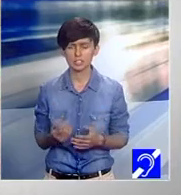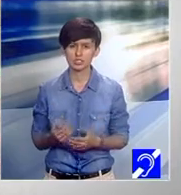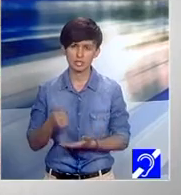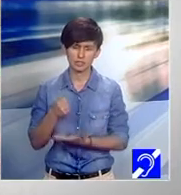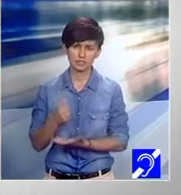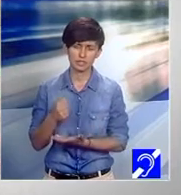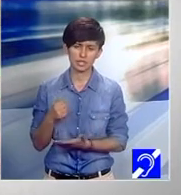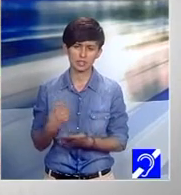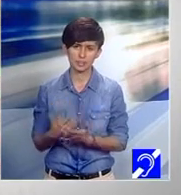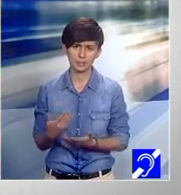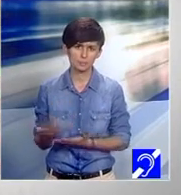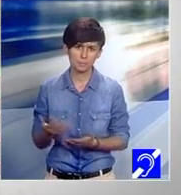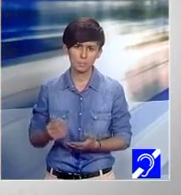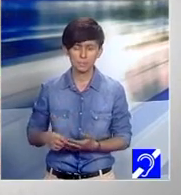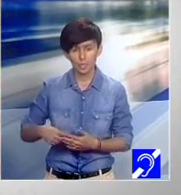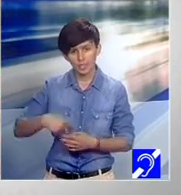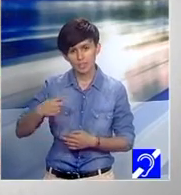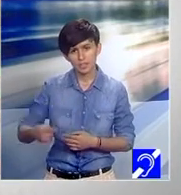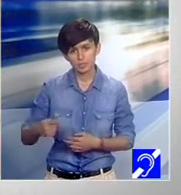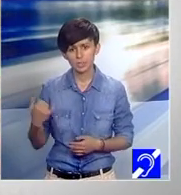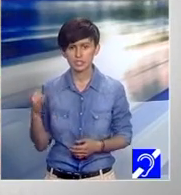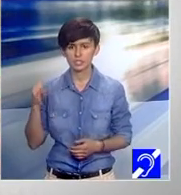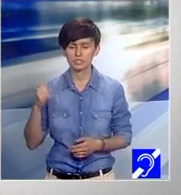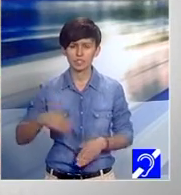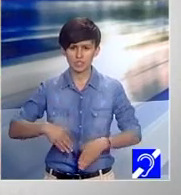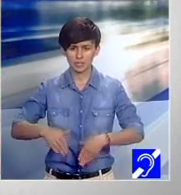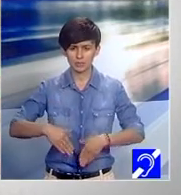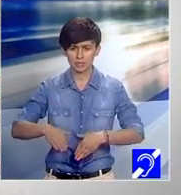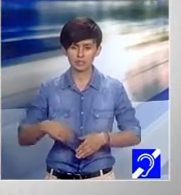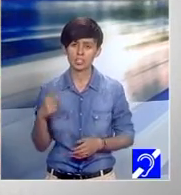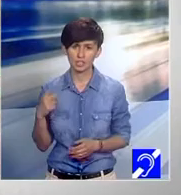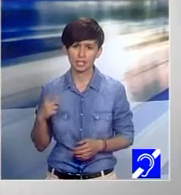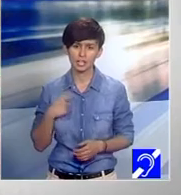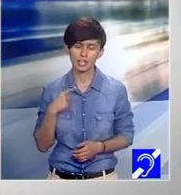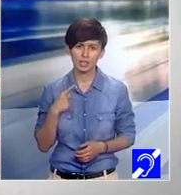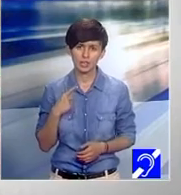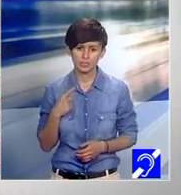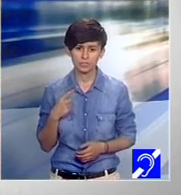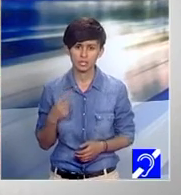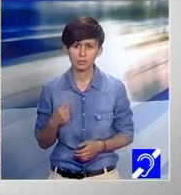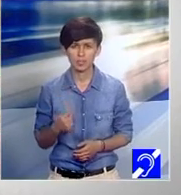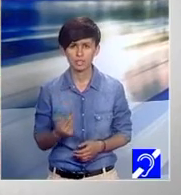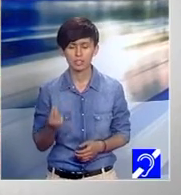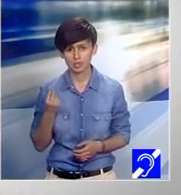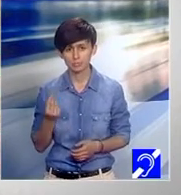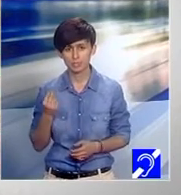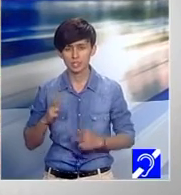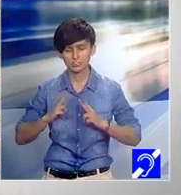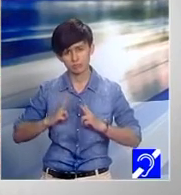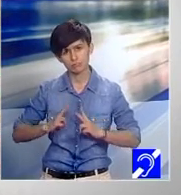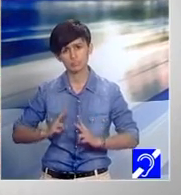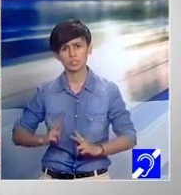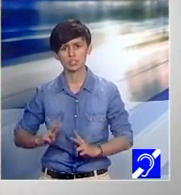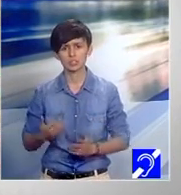finanțarea respectivă care urmează apoi să vină de la minister. Dar totuși ar fi mult mai relaxant pentru